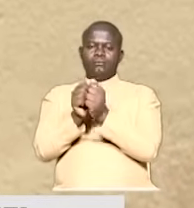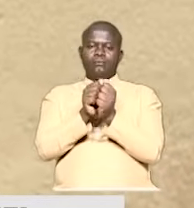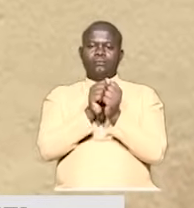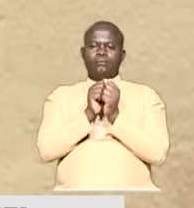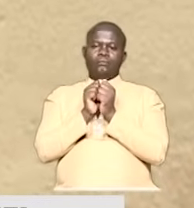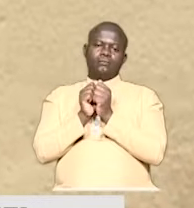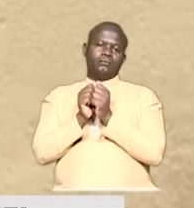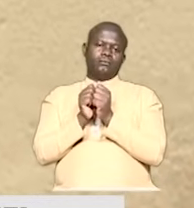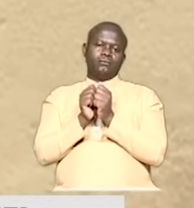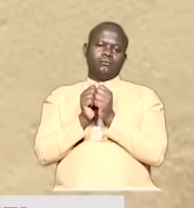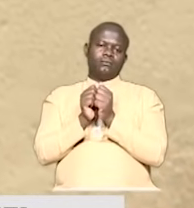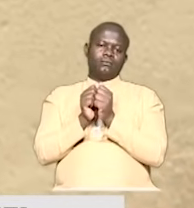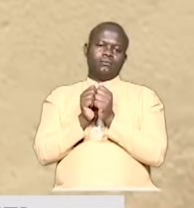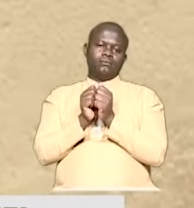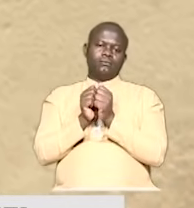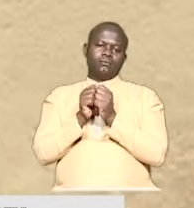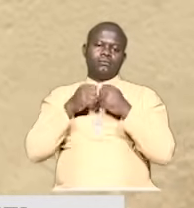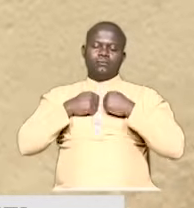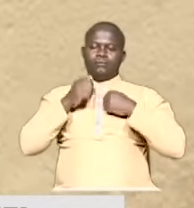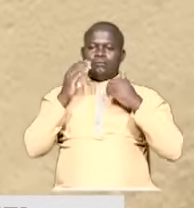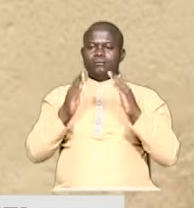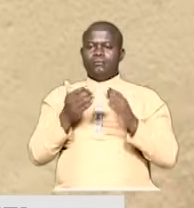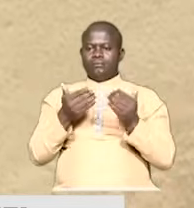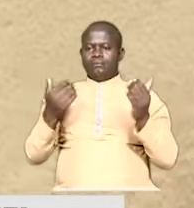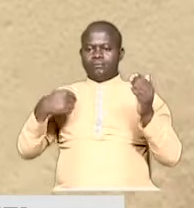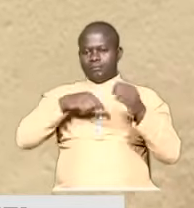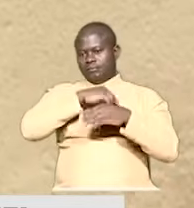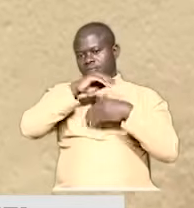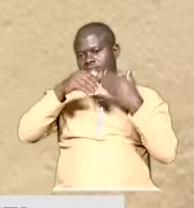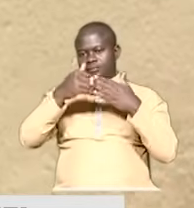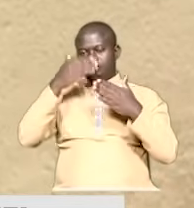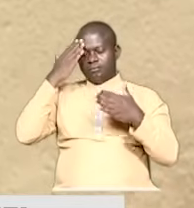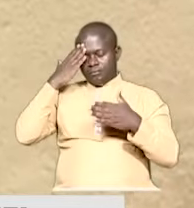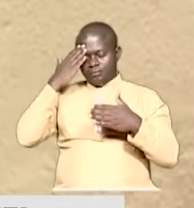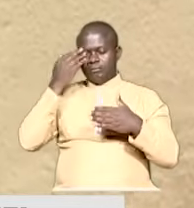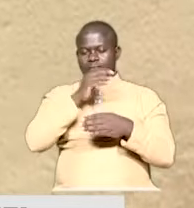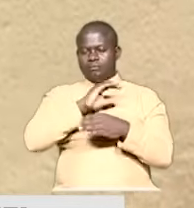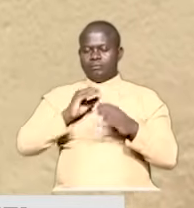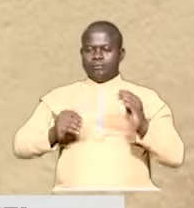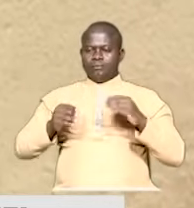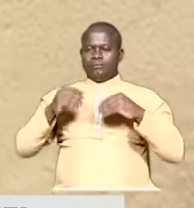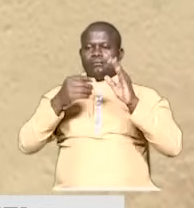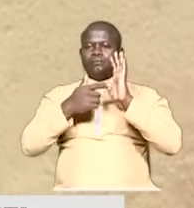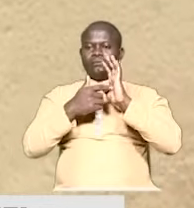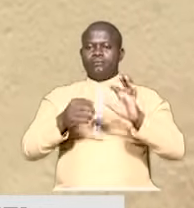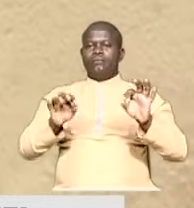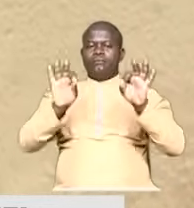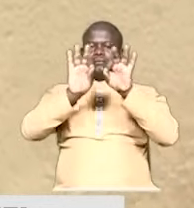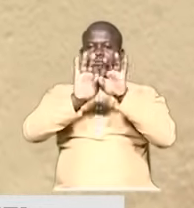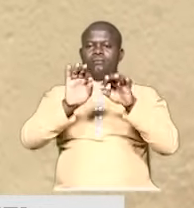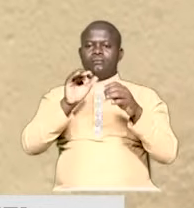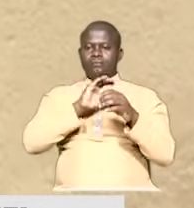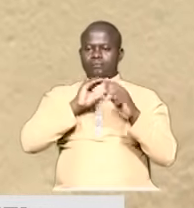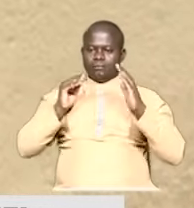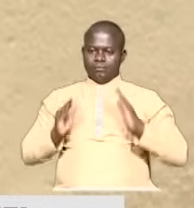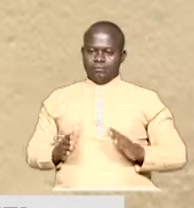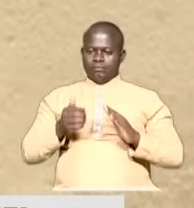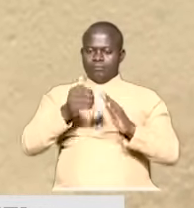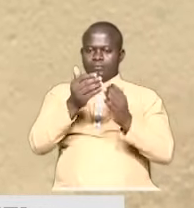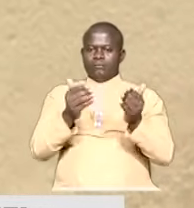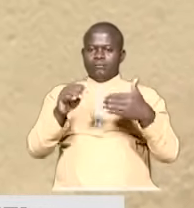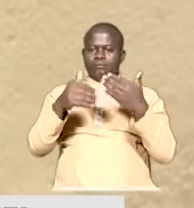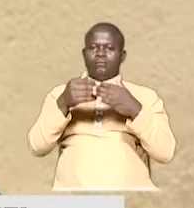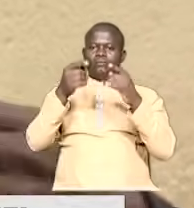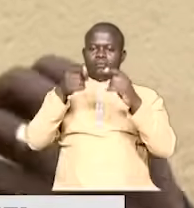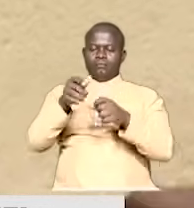umuco nyarwanda, abana bakabimenya, baba bari abakristo bakabaha indangagaciro za gikirisitu. Uwo mwana nawe akaza